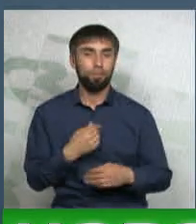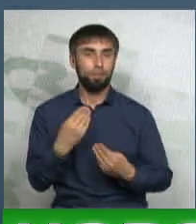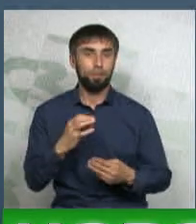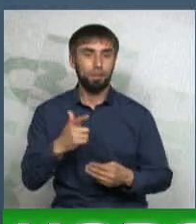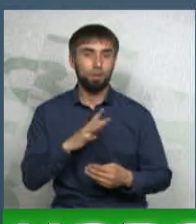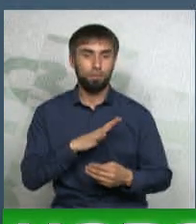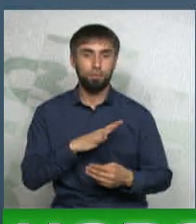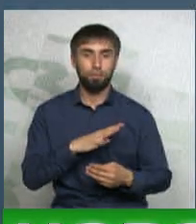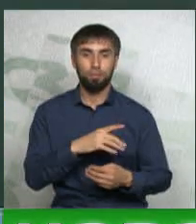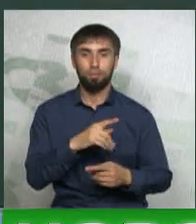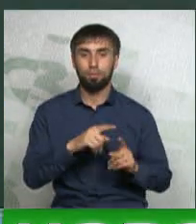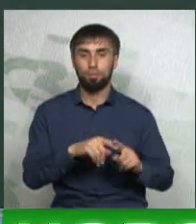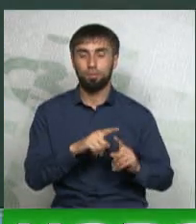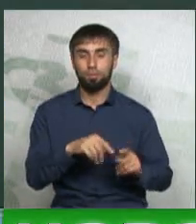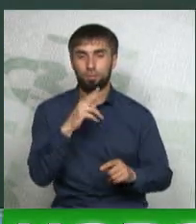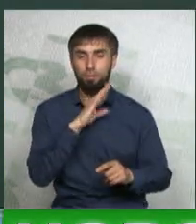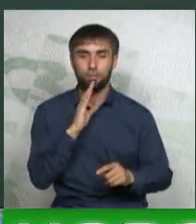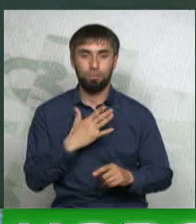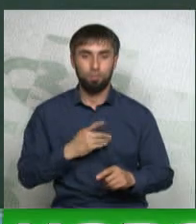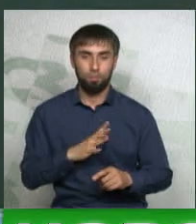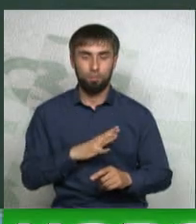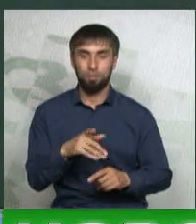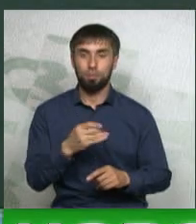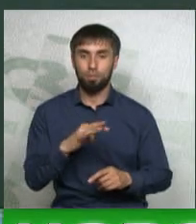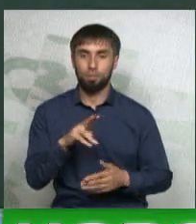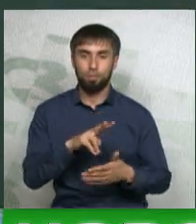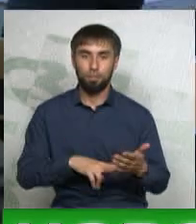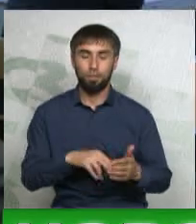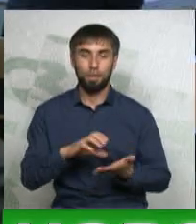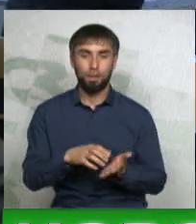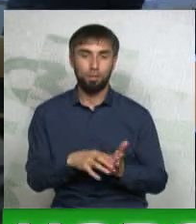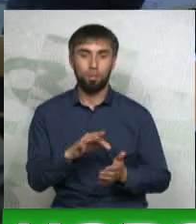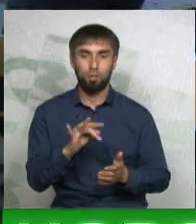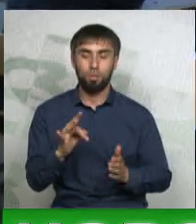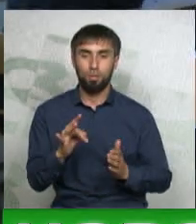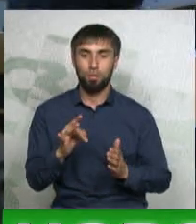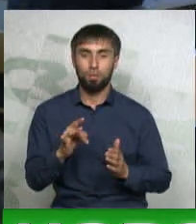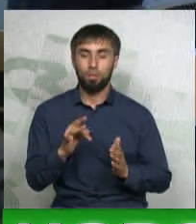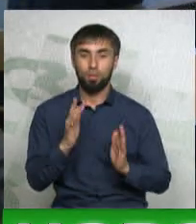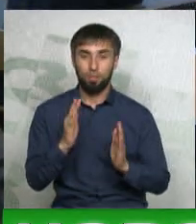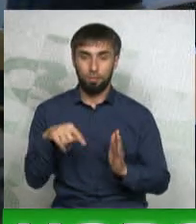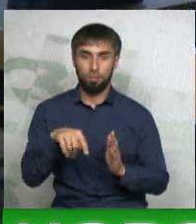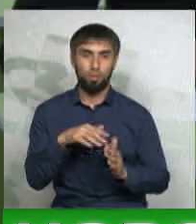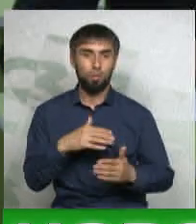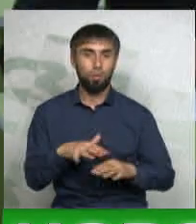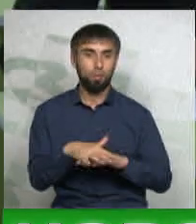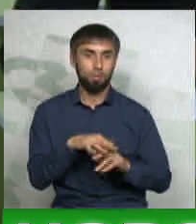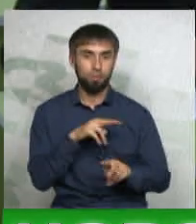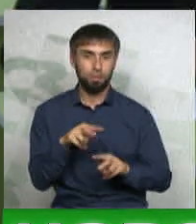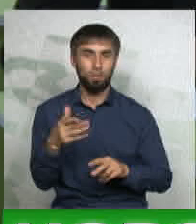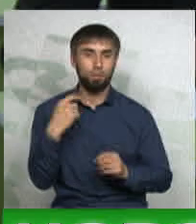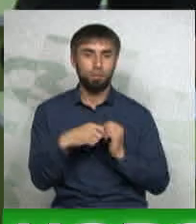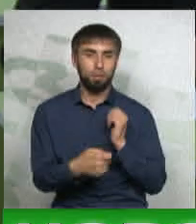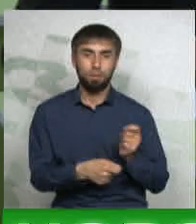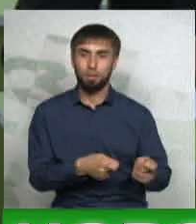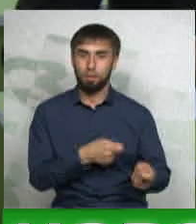чтобы оправдать ожидания родителей. На доске лишь бланк регистрации, в кабинете и в коридоре общественные наблюдатели. Если раньше материалы